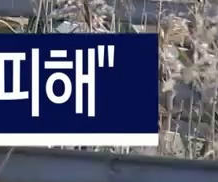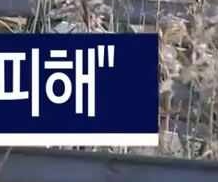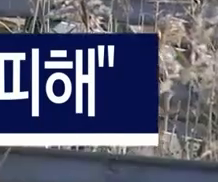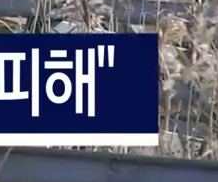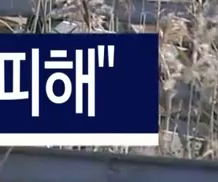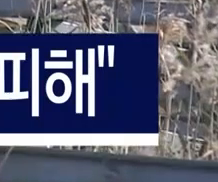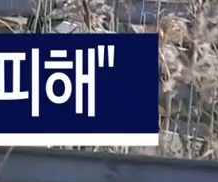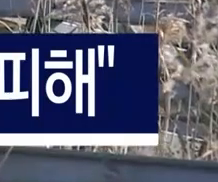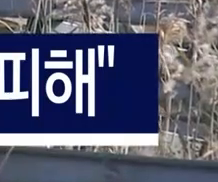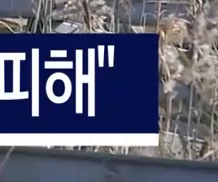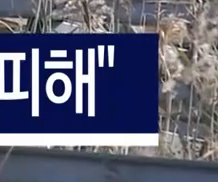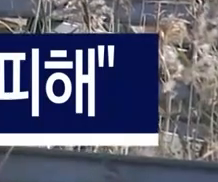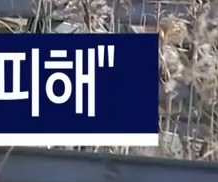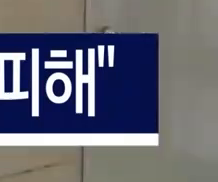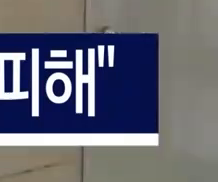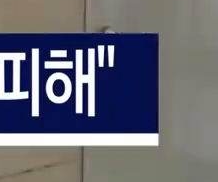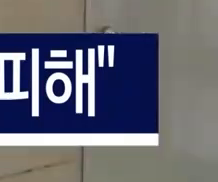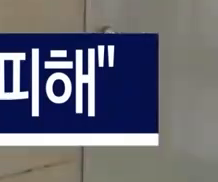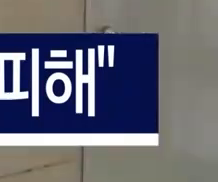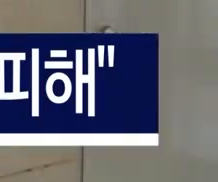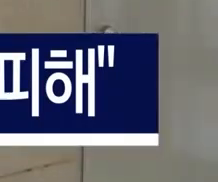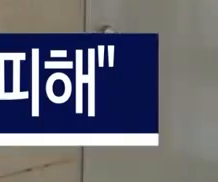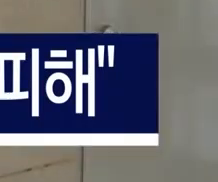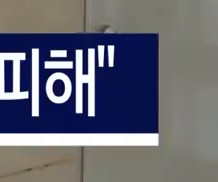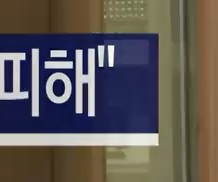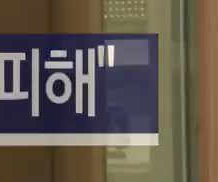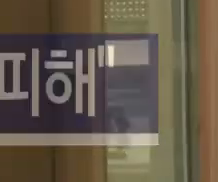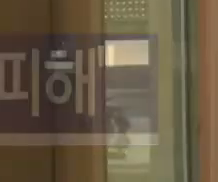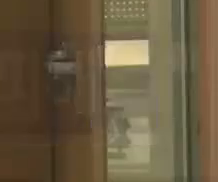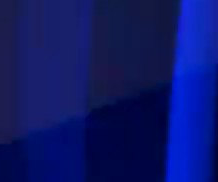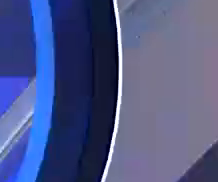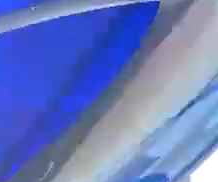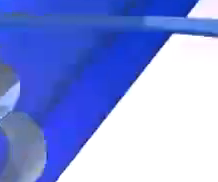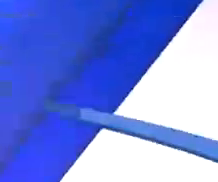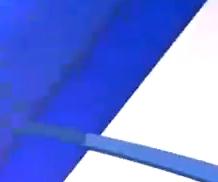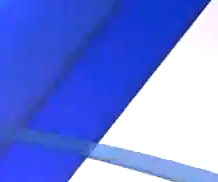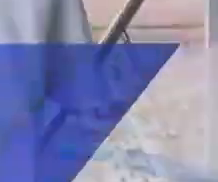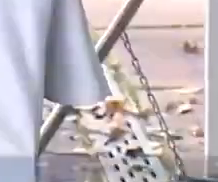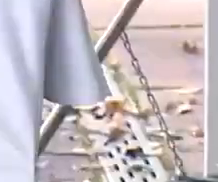상황을 제대로 확인하지 않고 대출금을 지급하며 빚어졌습니다.